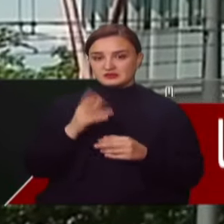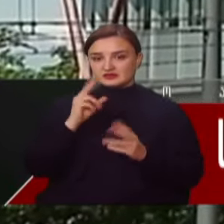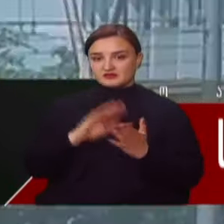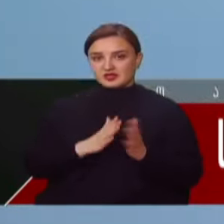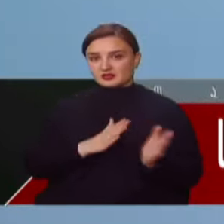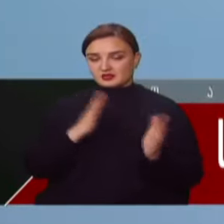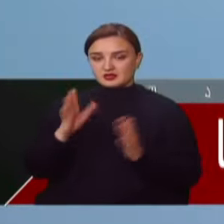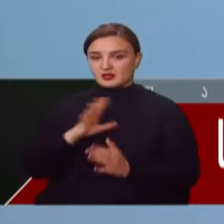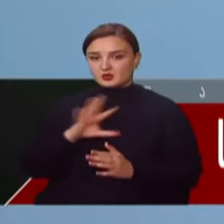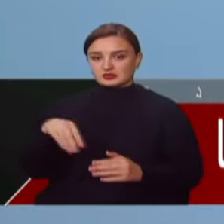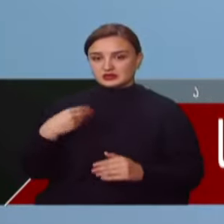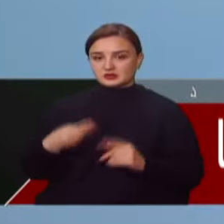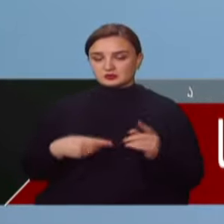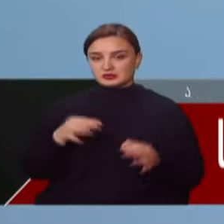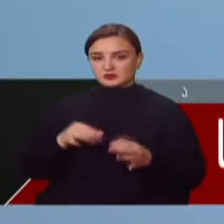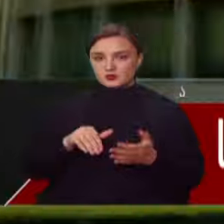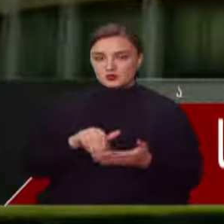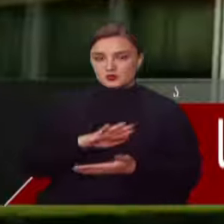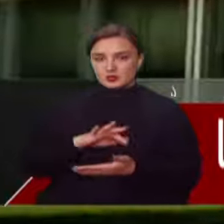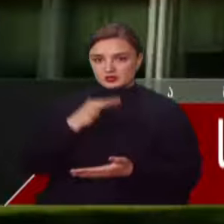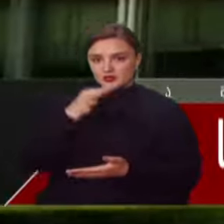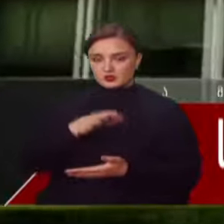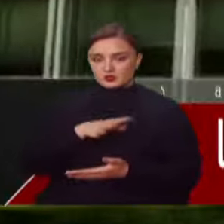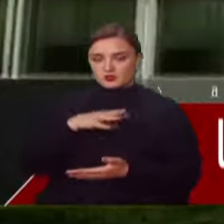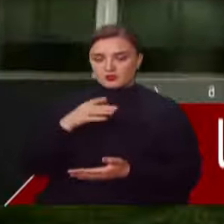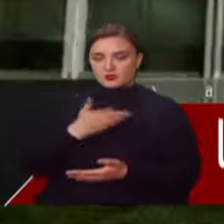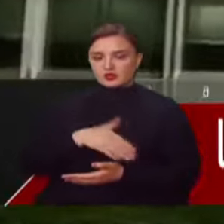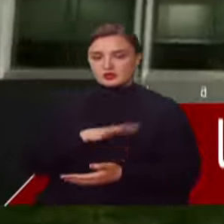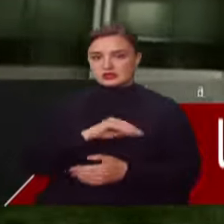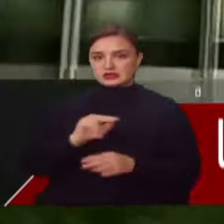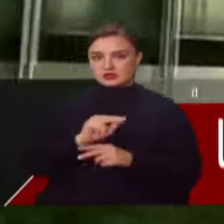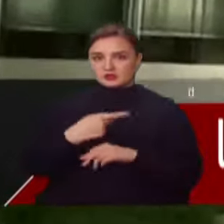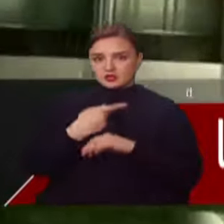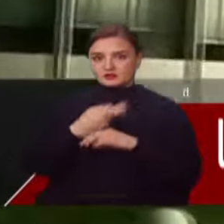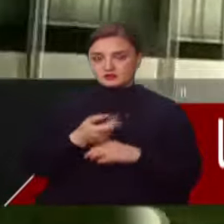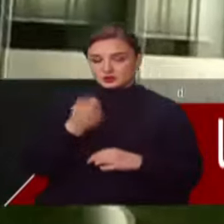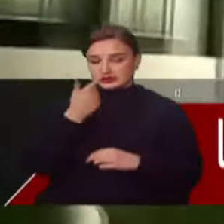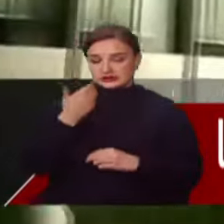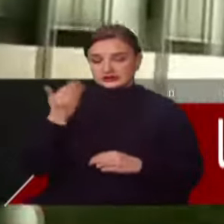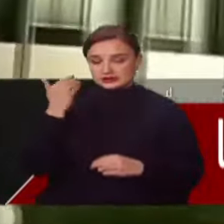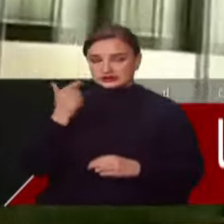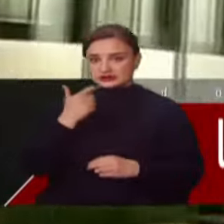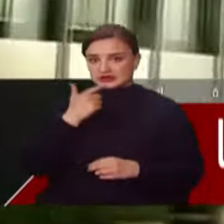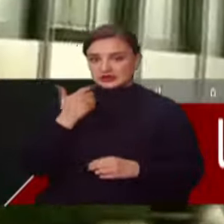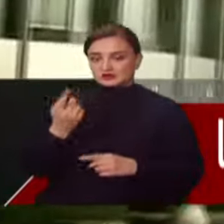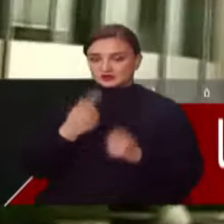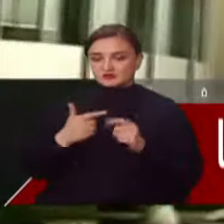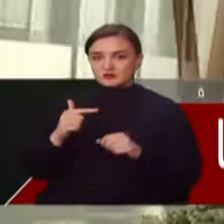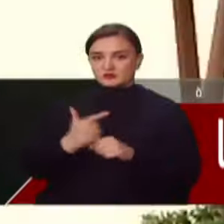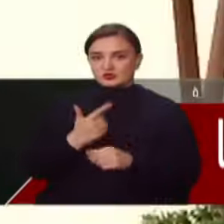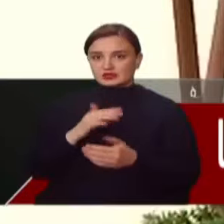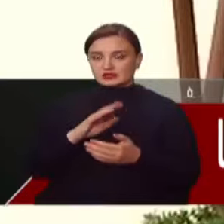ასევე სტრასბურგის სასამართლომ მას უარი უთხრა პოლონეთში სამკურნალოდ გადაყვანაზე, ცოტა ხნის წინ კი მიხეილ სააკაშვილის მორიგი